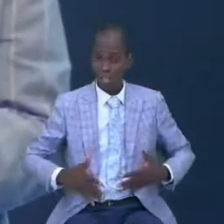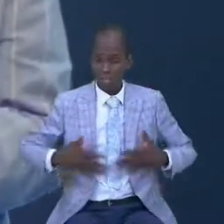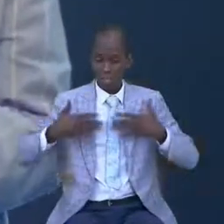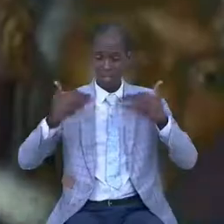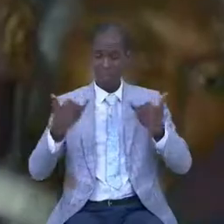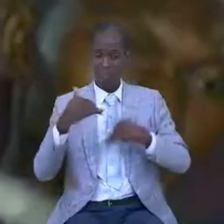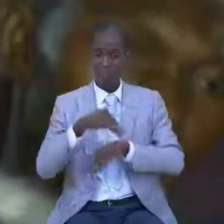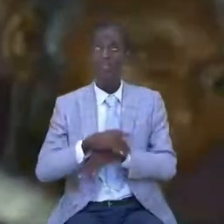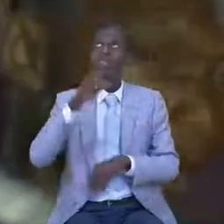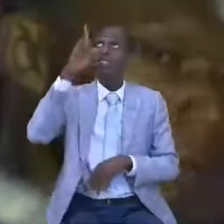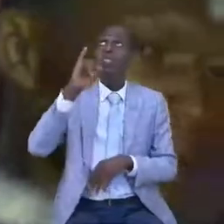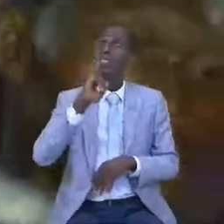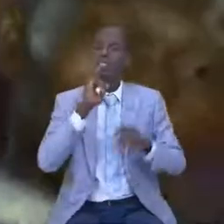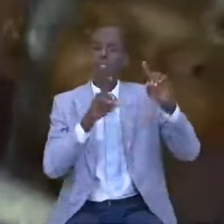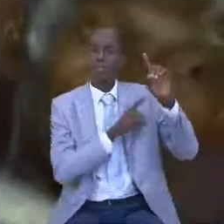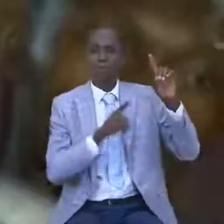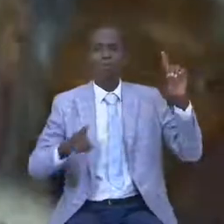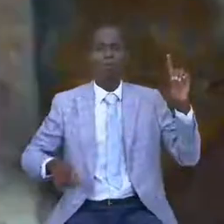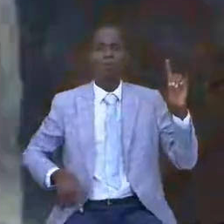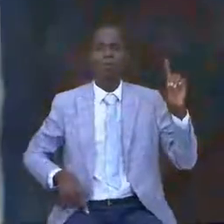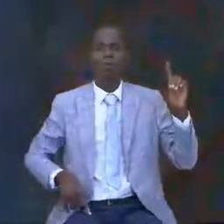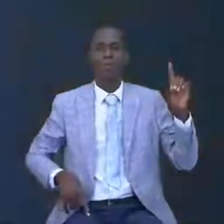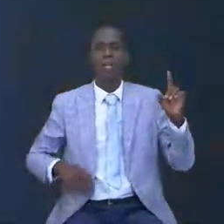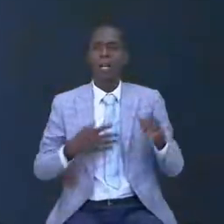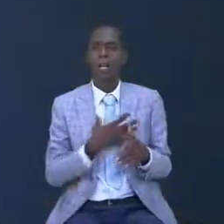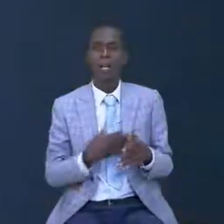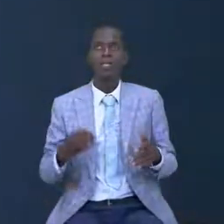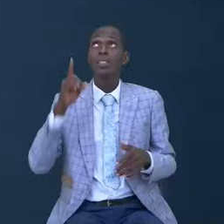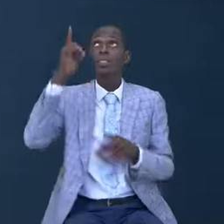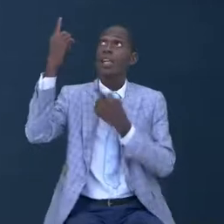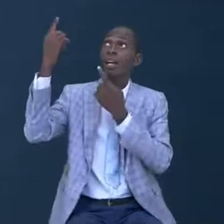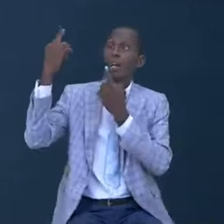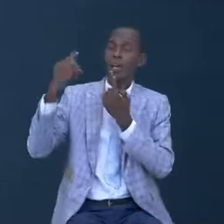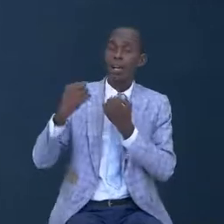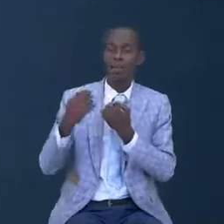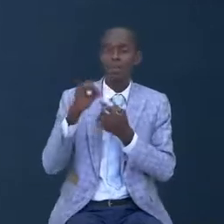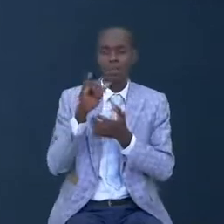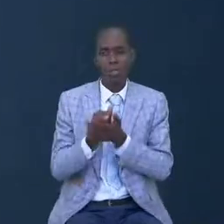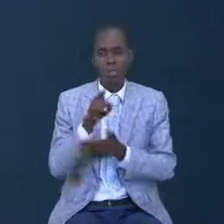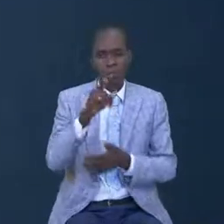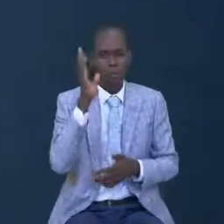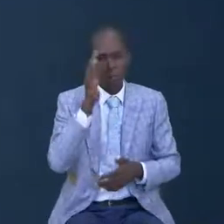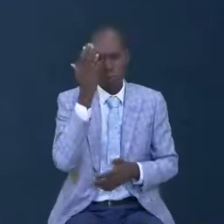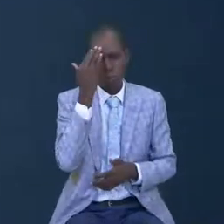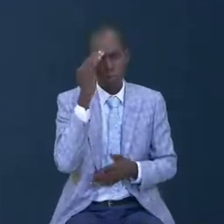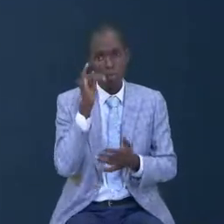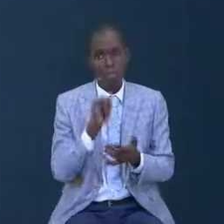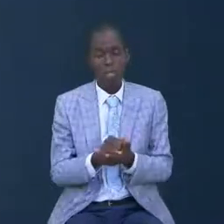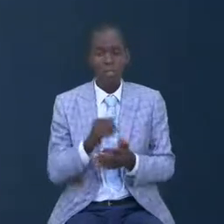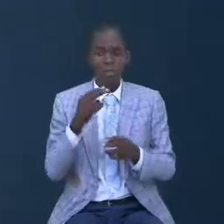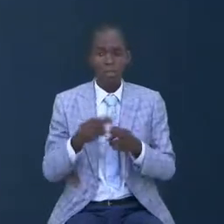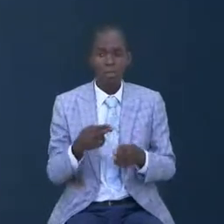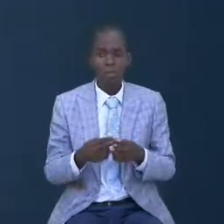Seigneur. Où êtes-vous dans votre vie ce soir? Jésus est Seigneur. Et il est venu pour